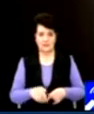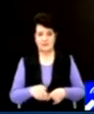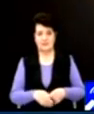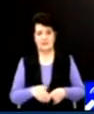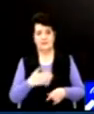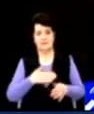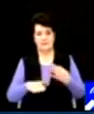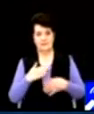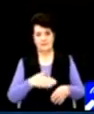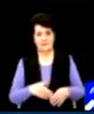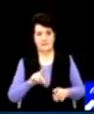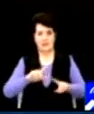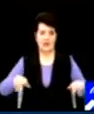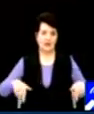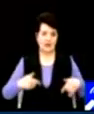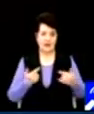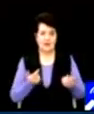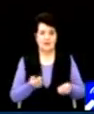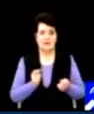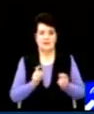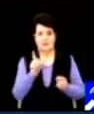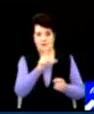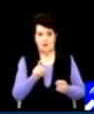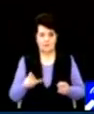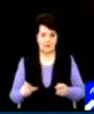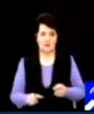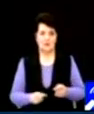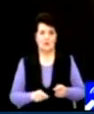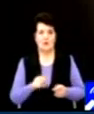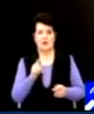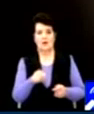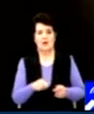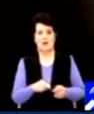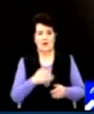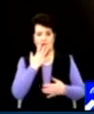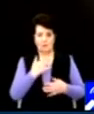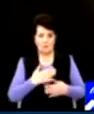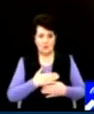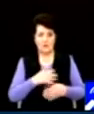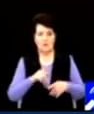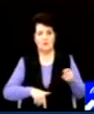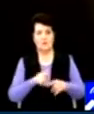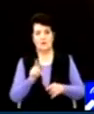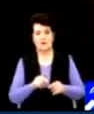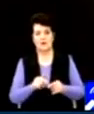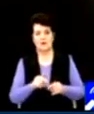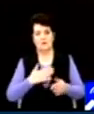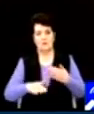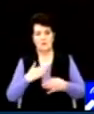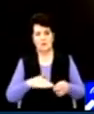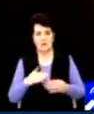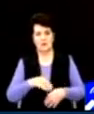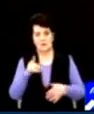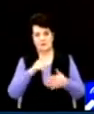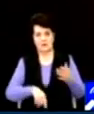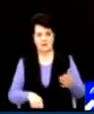semnificație de a readuce în inimile oamenilor bucurie, căldură, dragoste, bunăstare și